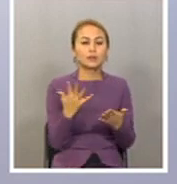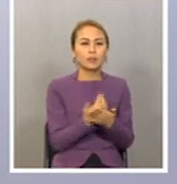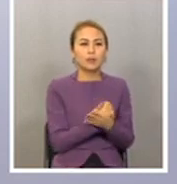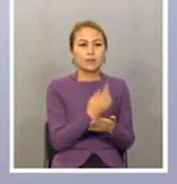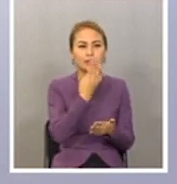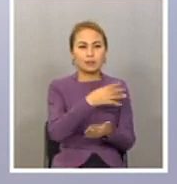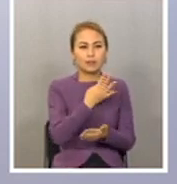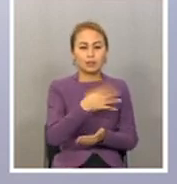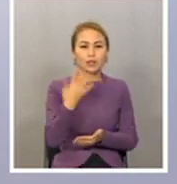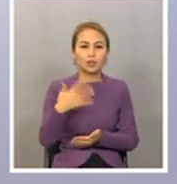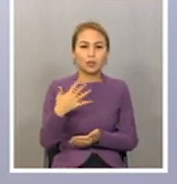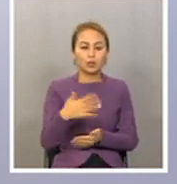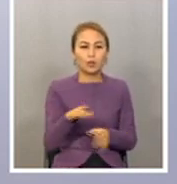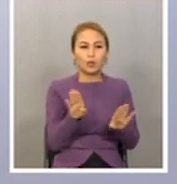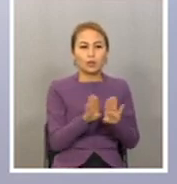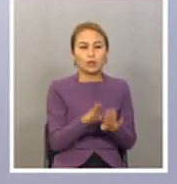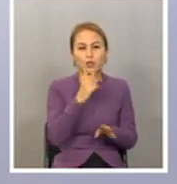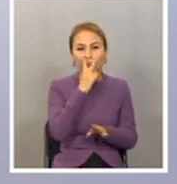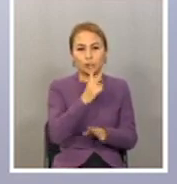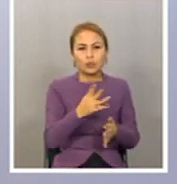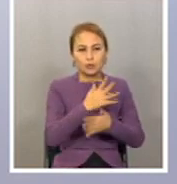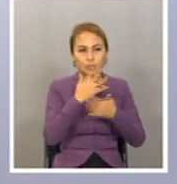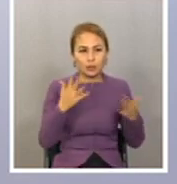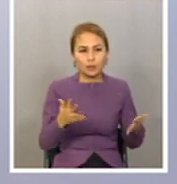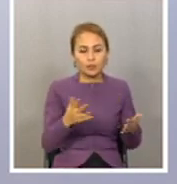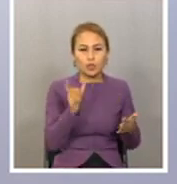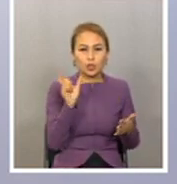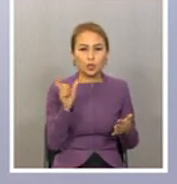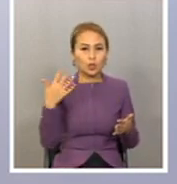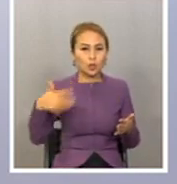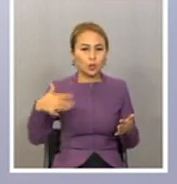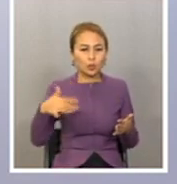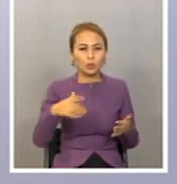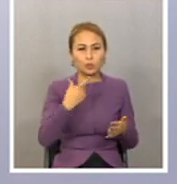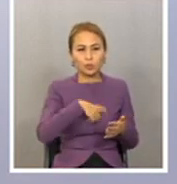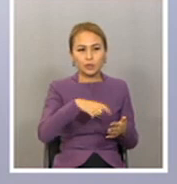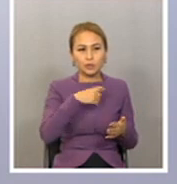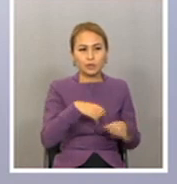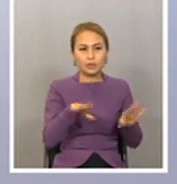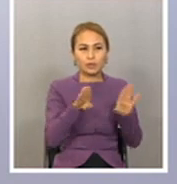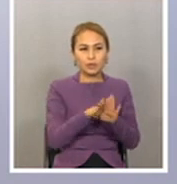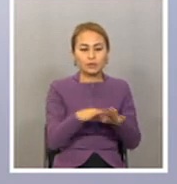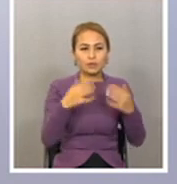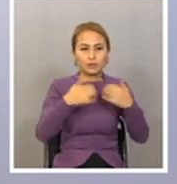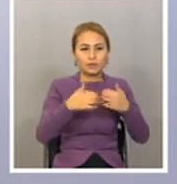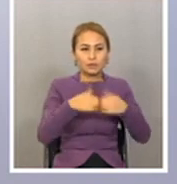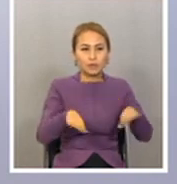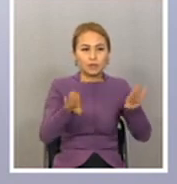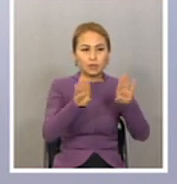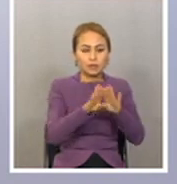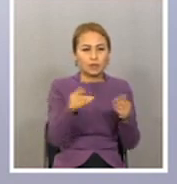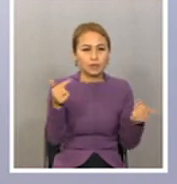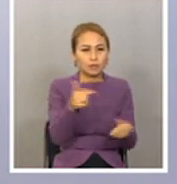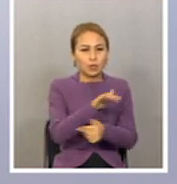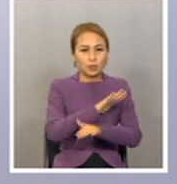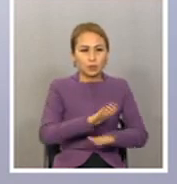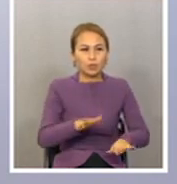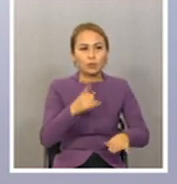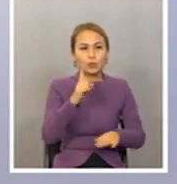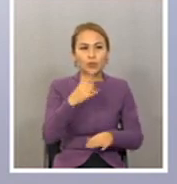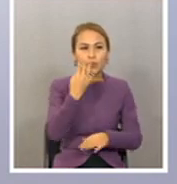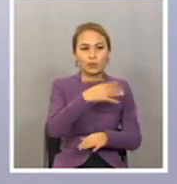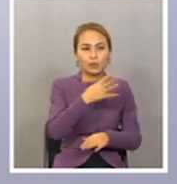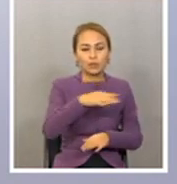50. Екеуінің үлкеніне қараймыз. 50, иә? 50-дің өзі ортақ бөлім ретінде бізге келмейді, себебі 50 40-қа